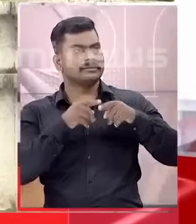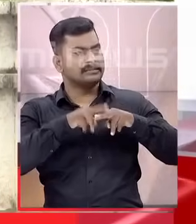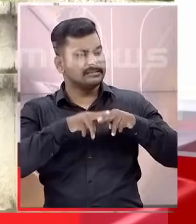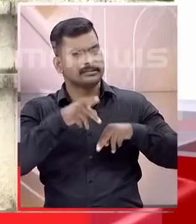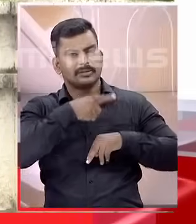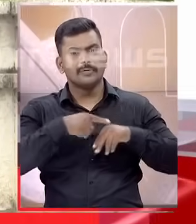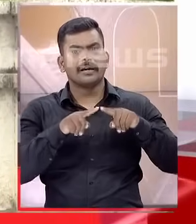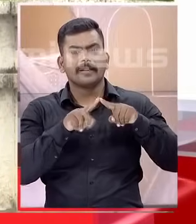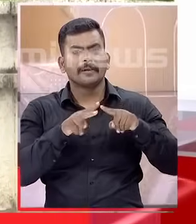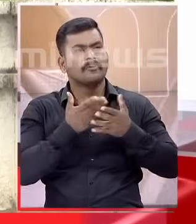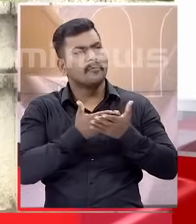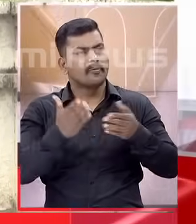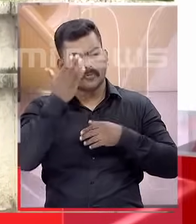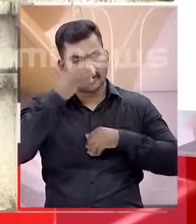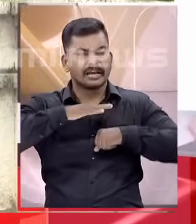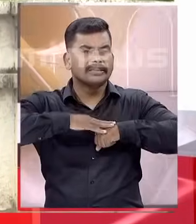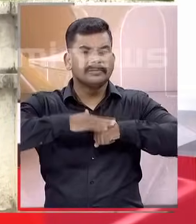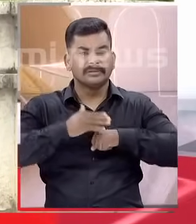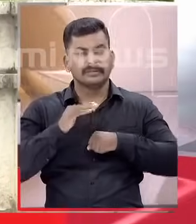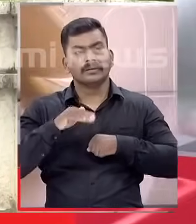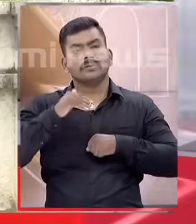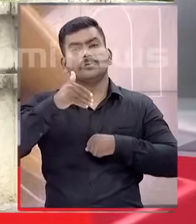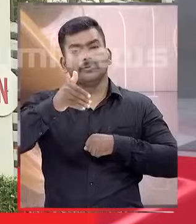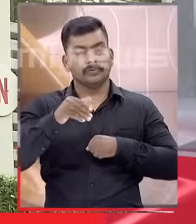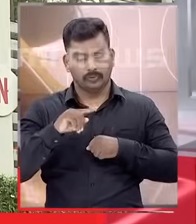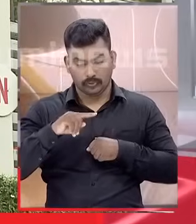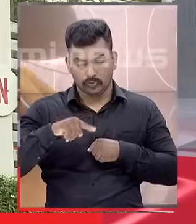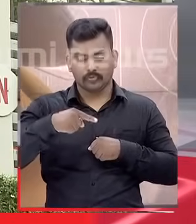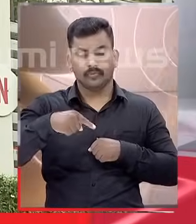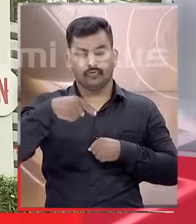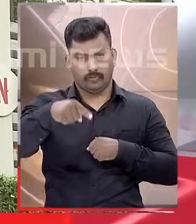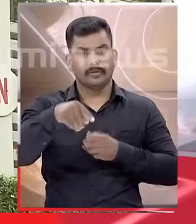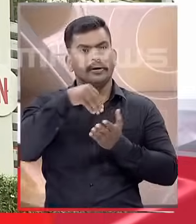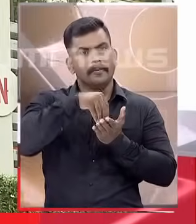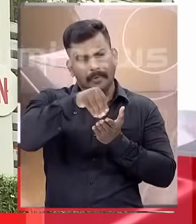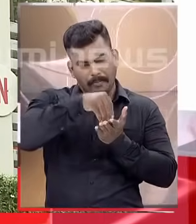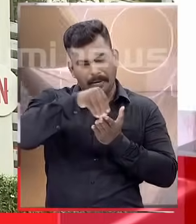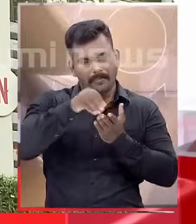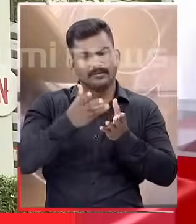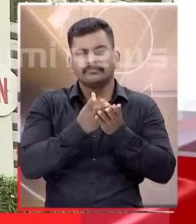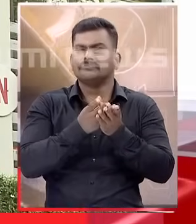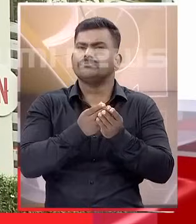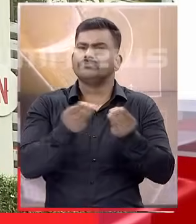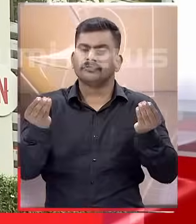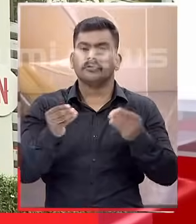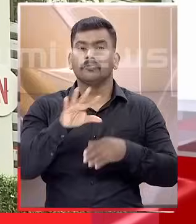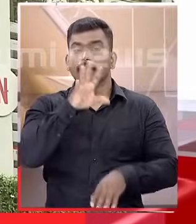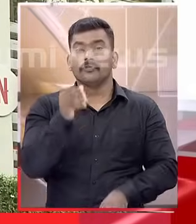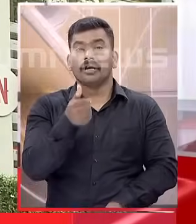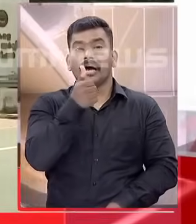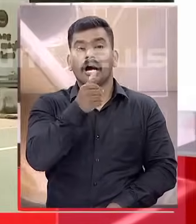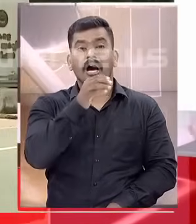മാധ്യമ പ്രവർത്തകർ, ഈ സർക്കാർ ഇന്ന് നാളെയും മറ്റന്നാളുമായിട്ട് ഈ 2-3 മാസത്തെ കുടിശ്ശിക കൊടുത്തു തീർക്കുകയാണ്. നിങ്ങളൊന്ന് മനസ്സിലാക്കണം, 600 രൂപയിൽ